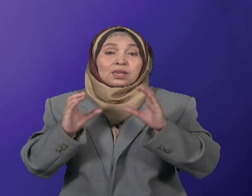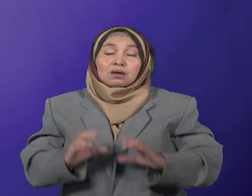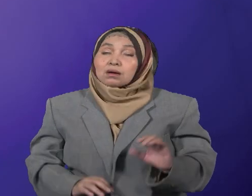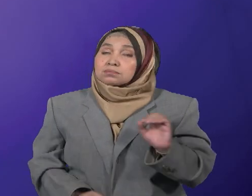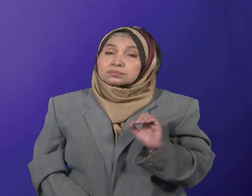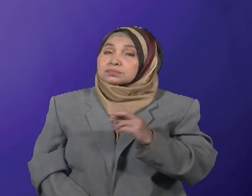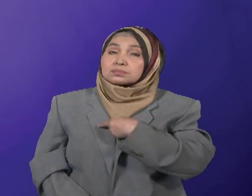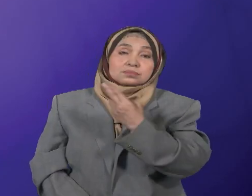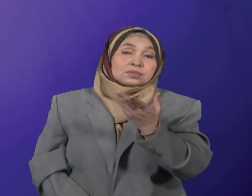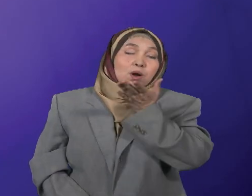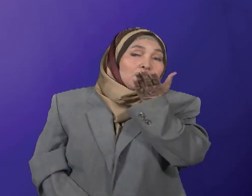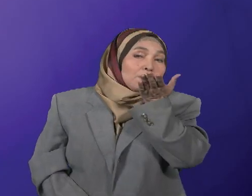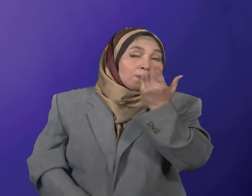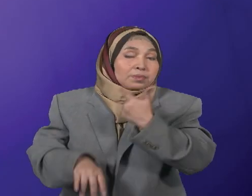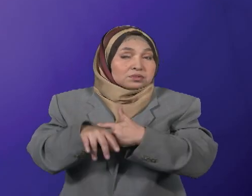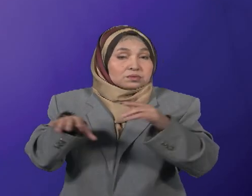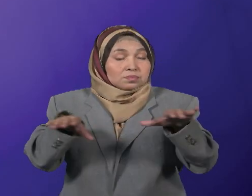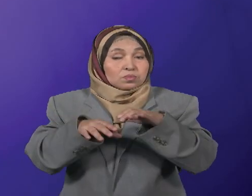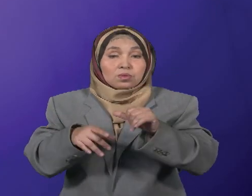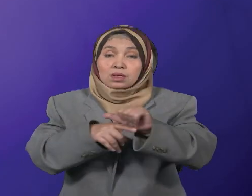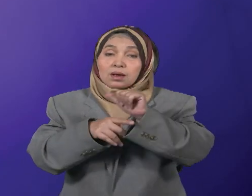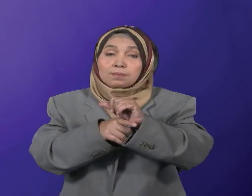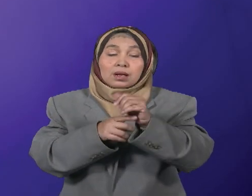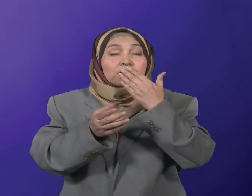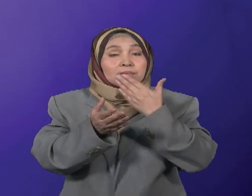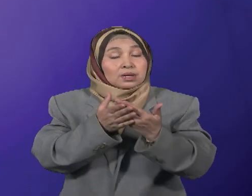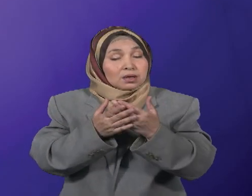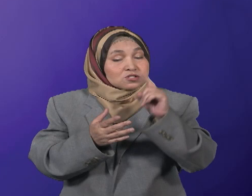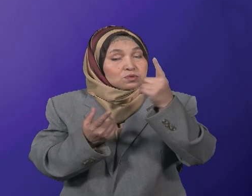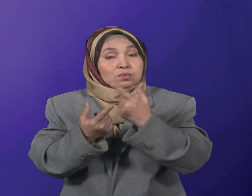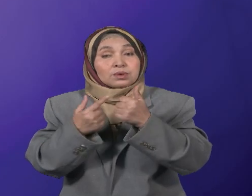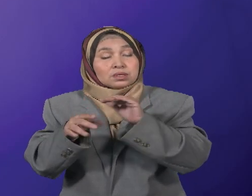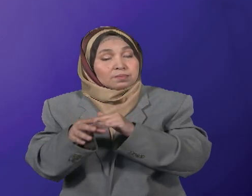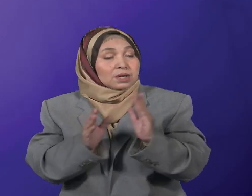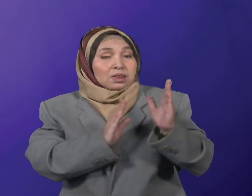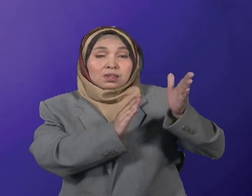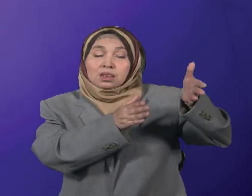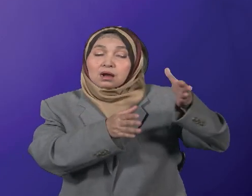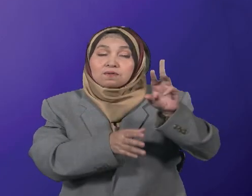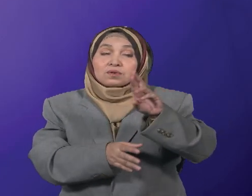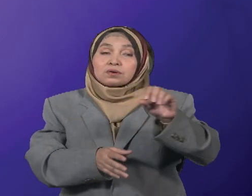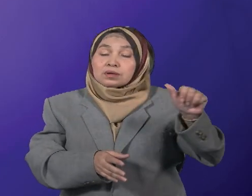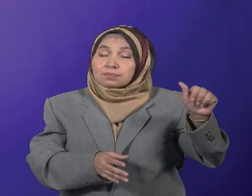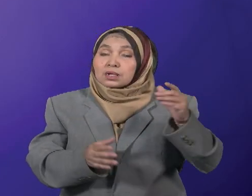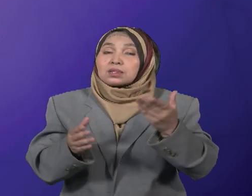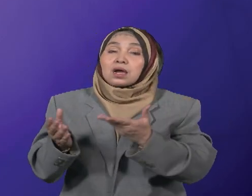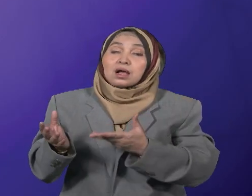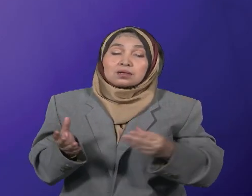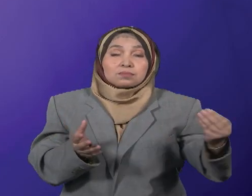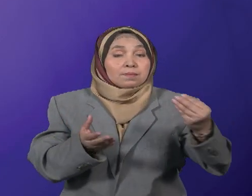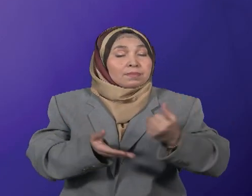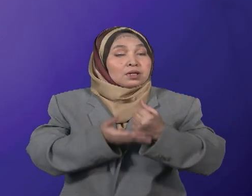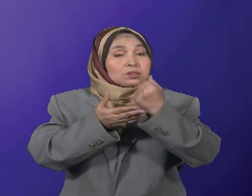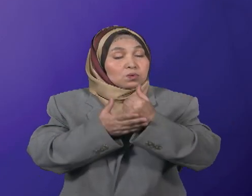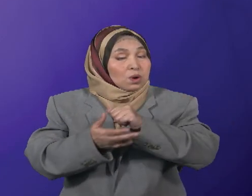kerugian dan sia-sia saat melakukan amal kebaikan, salah satunya adalah dengan meninggalkan riba dan membantu ahli keluarga,